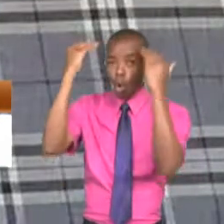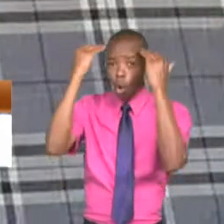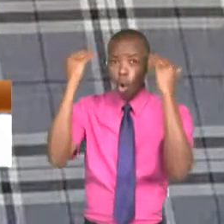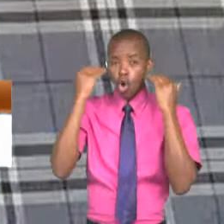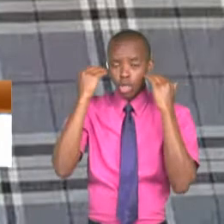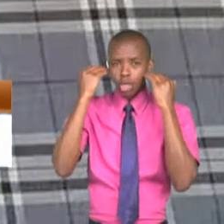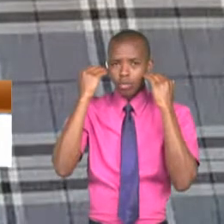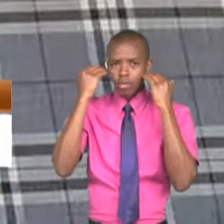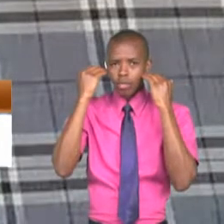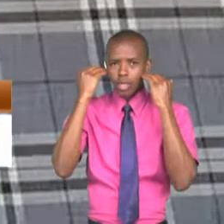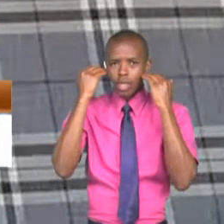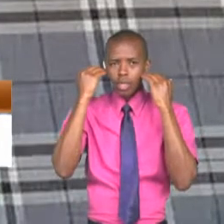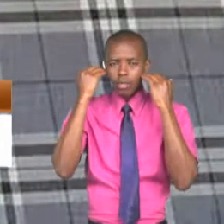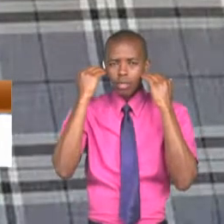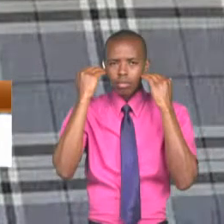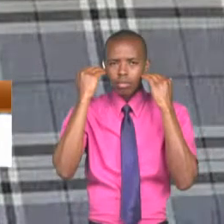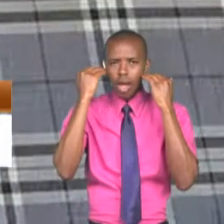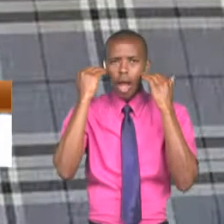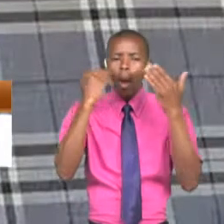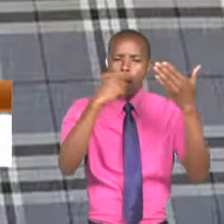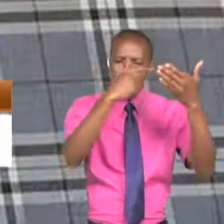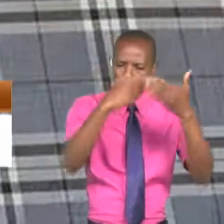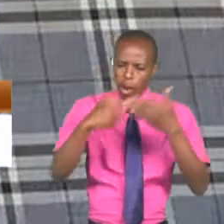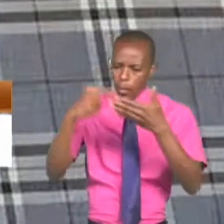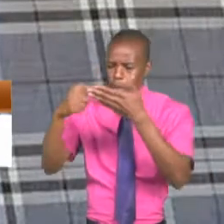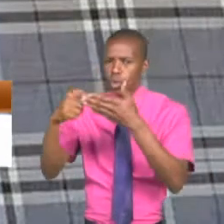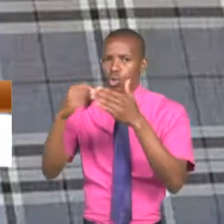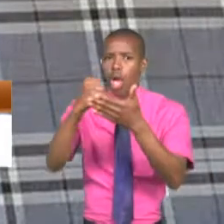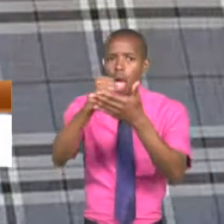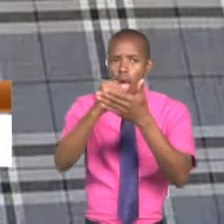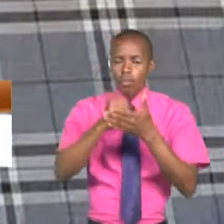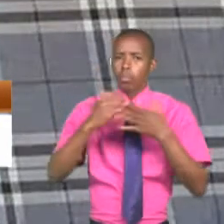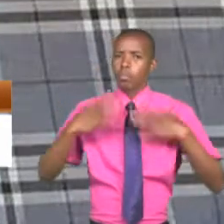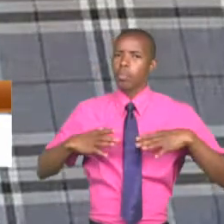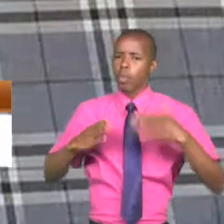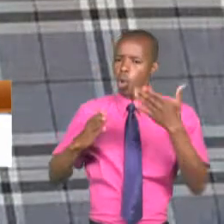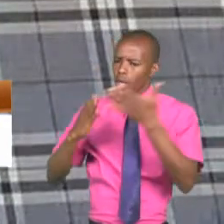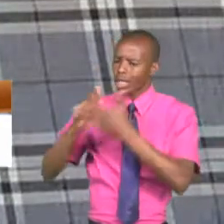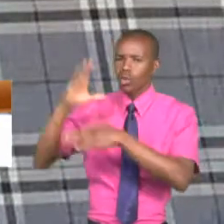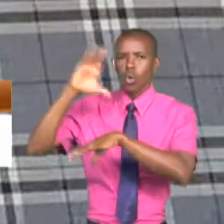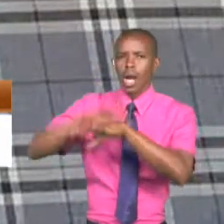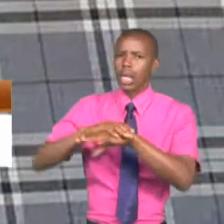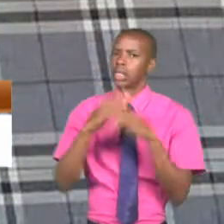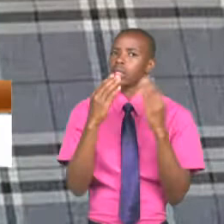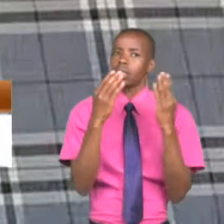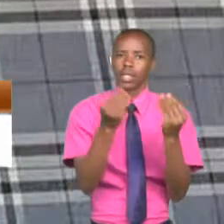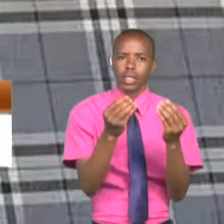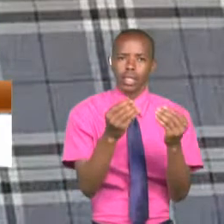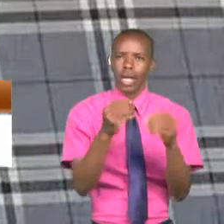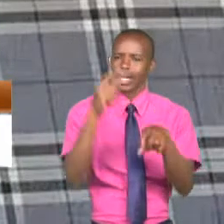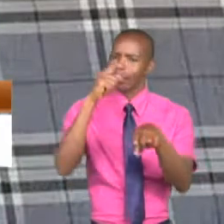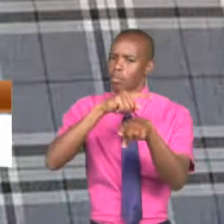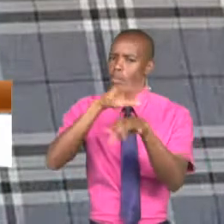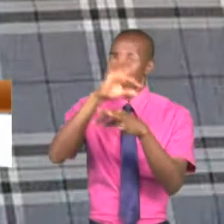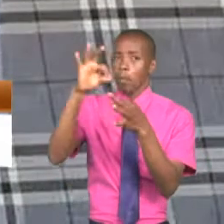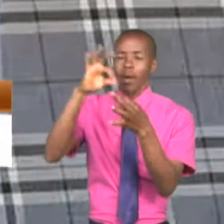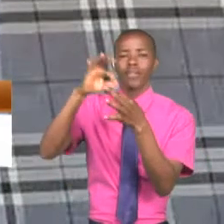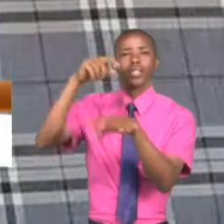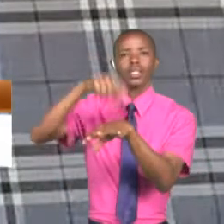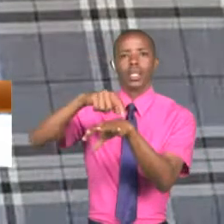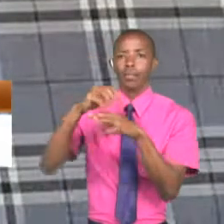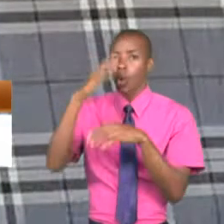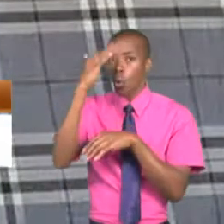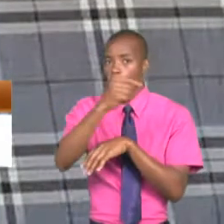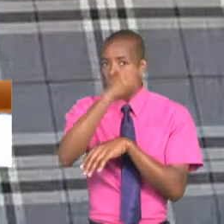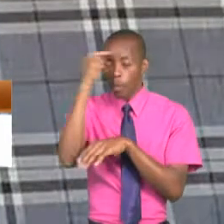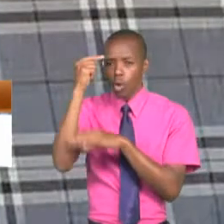Mediation Project ilikuwa ni kusaidia watu kupata haki kwa njia rahisi na kwa wakati. Kwa